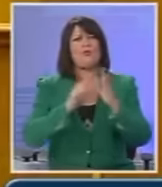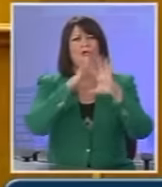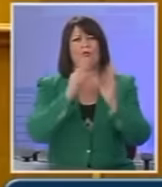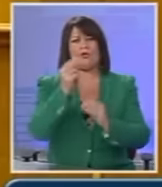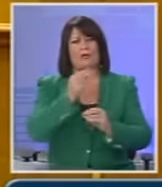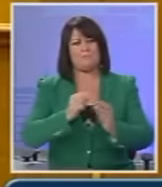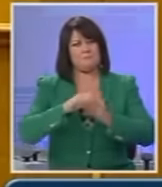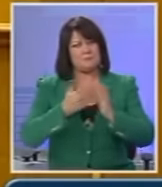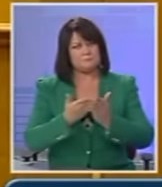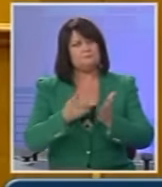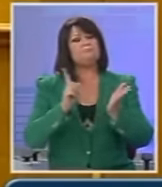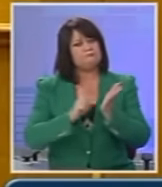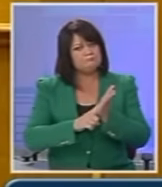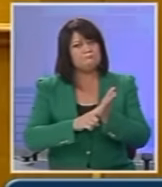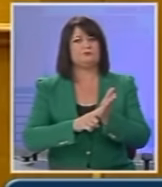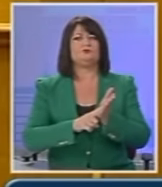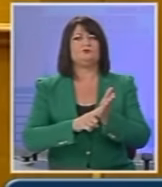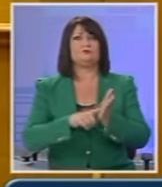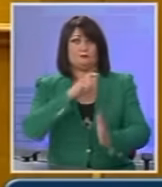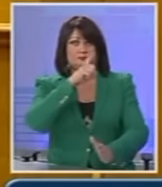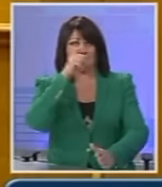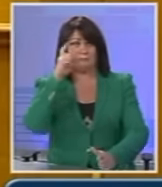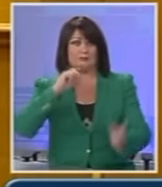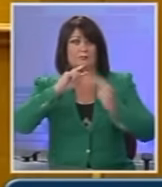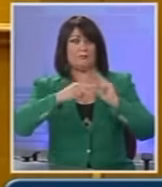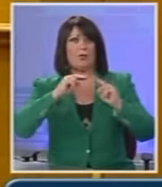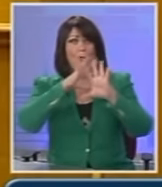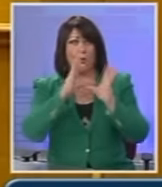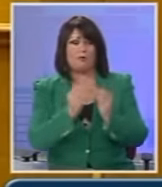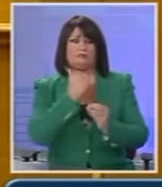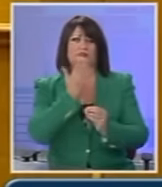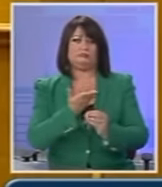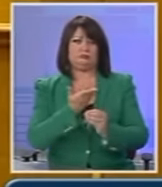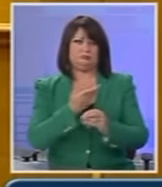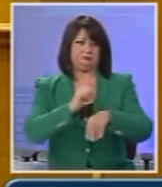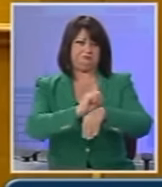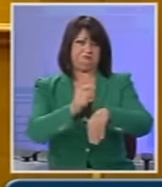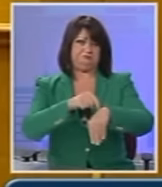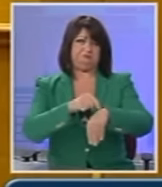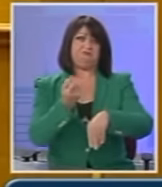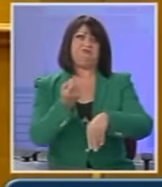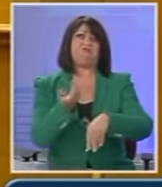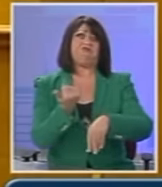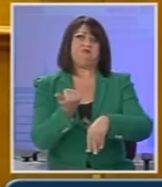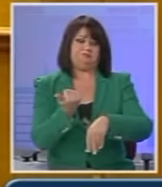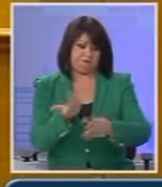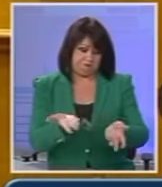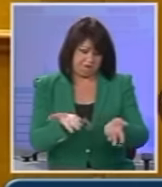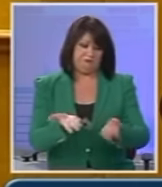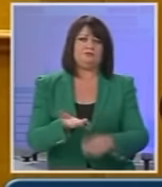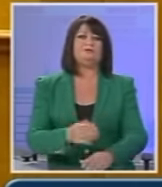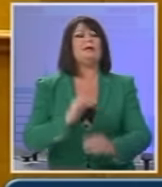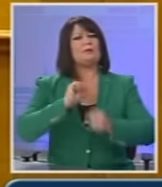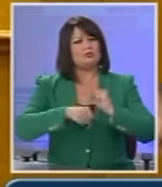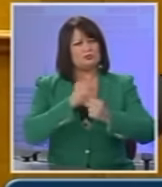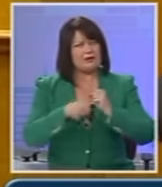μας απασχολούν και γι' αυτό ακριβώς είναι και πάρα πολύ δύσκολο να απαντήσουμε σε όλα μέσα στο λίγο χρόνο. Θα προσπαθήσω όμως,